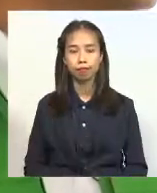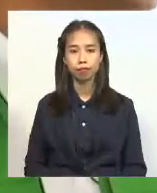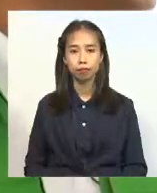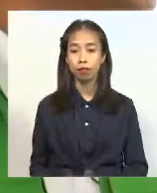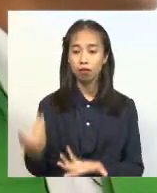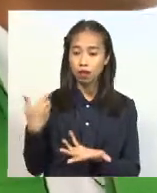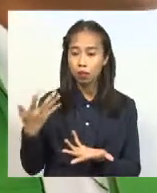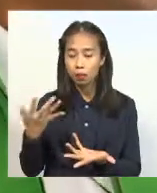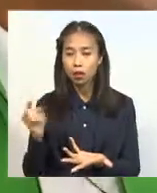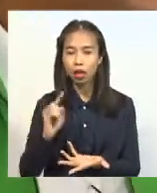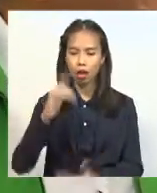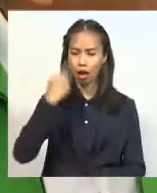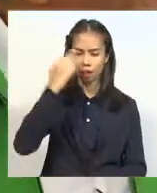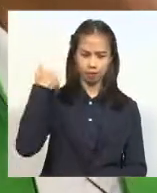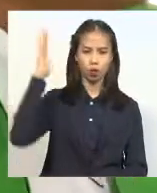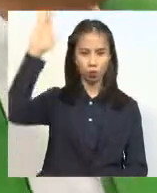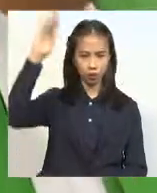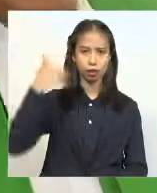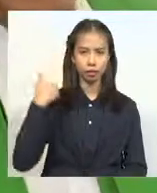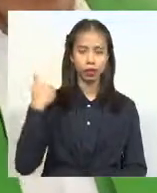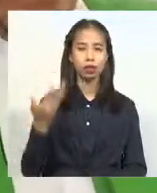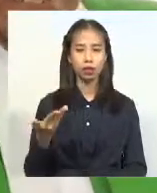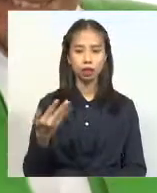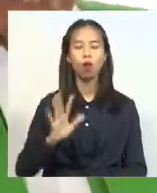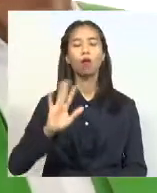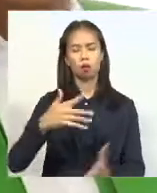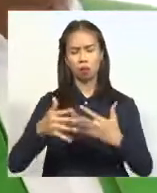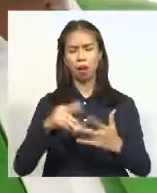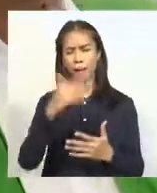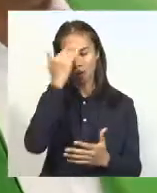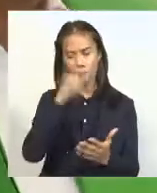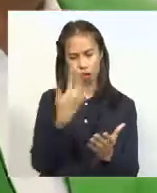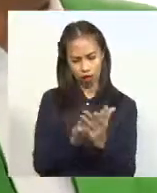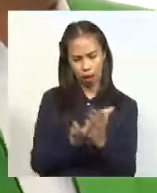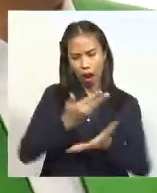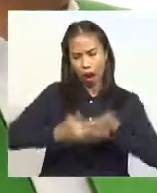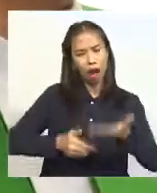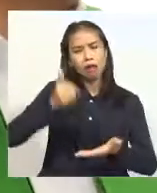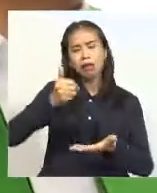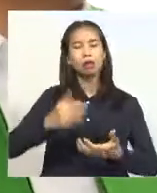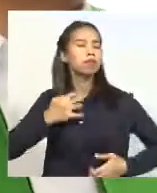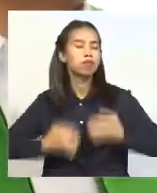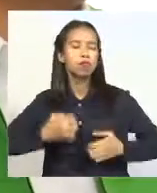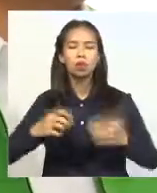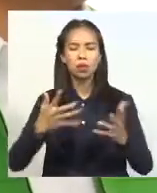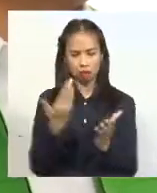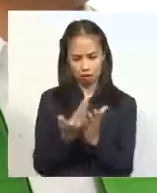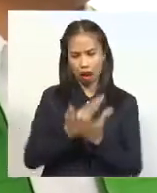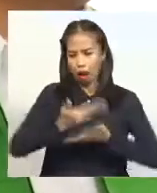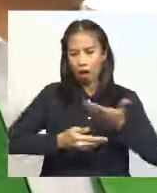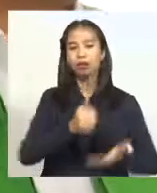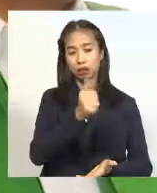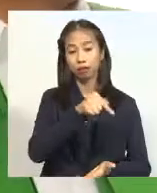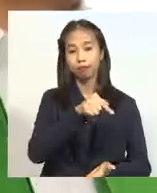มีไหมยกมือหน่อยก็ไม่เป็นไรนะราคาดีอยู่แล้วนะไม่ต้องเดือดร้อนเพราะว่าราคาก็ดีอยู่แล้ว